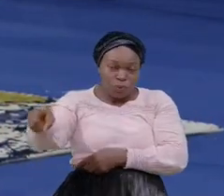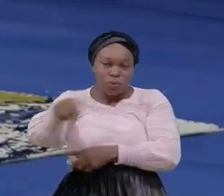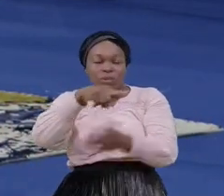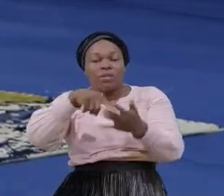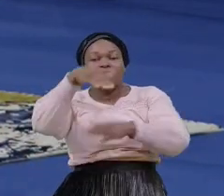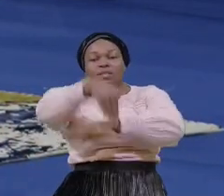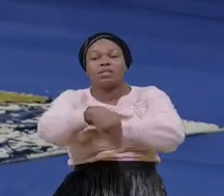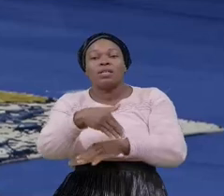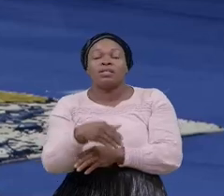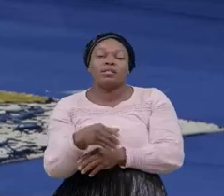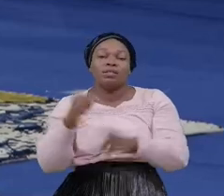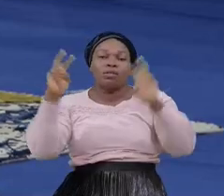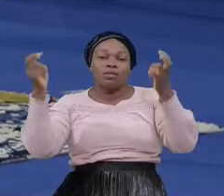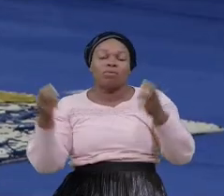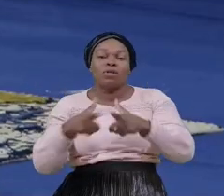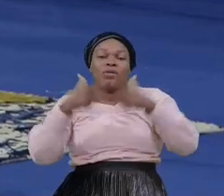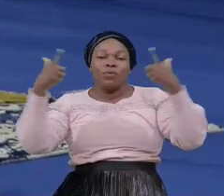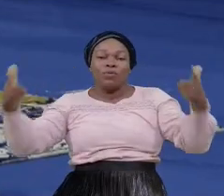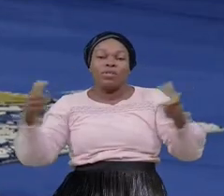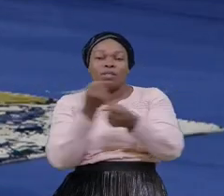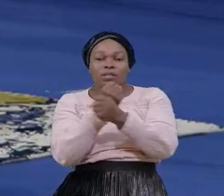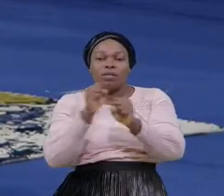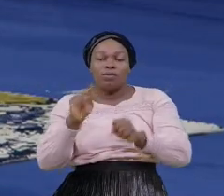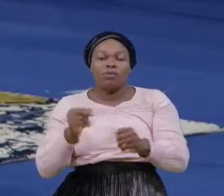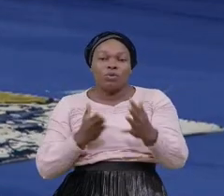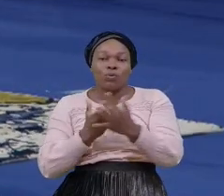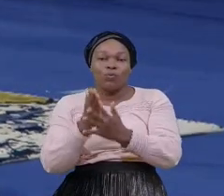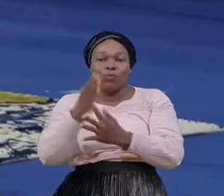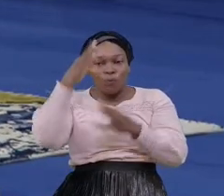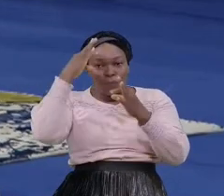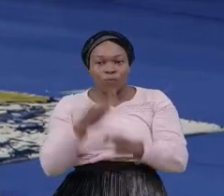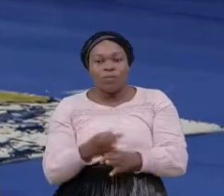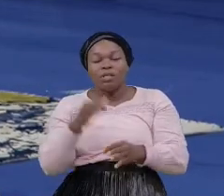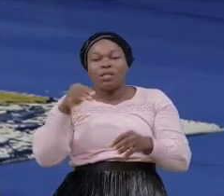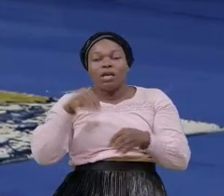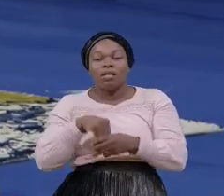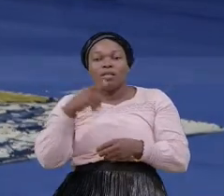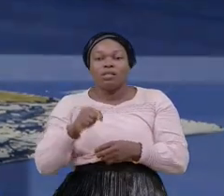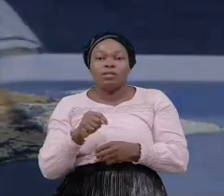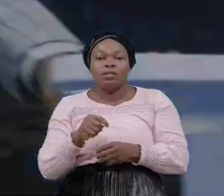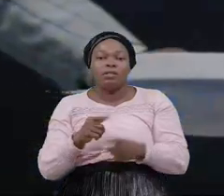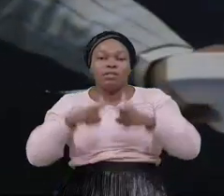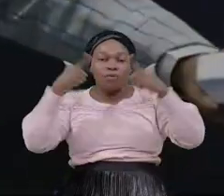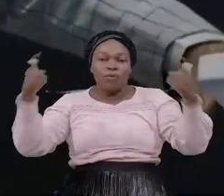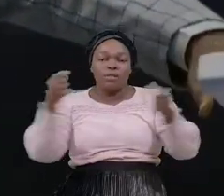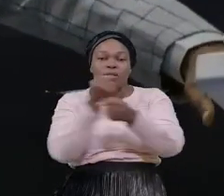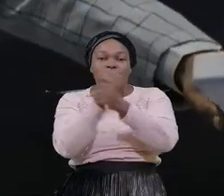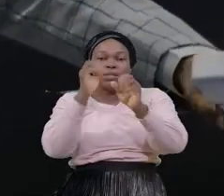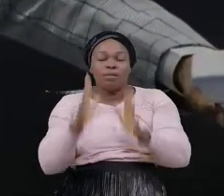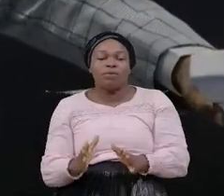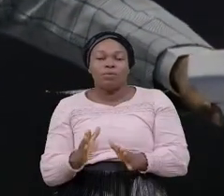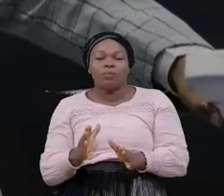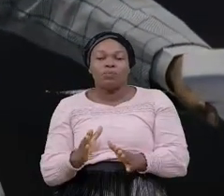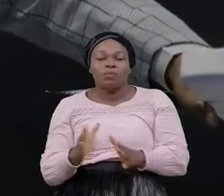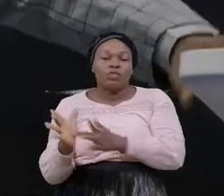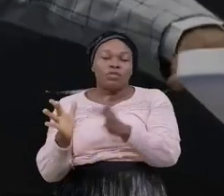soir. Le titre est « Le grand salut à travers la foi au grand sauveur ».